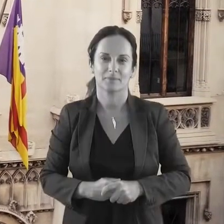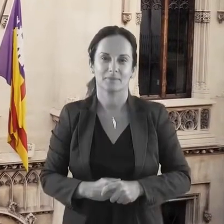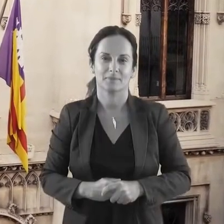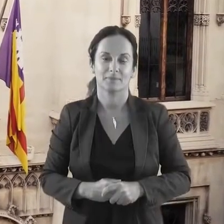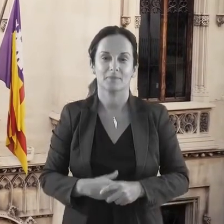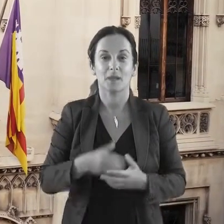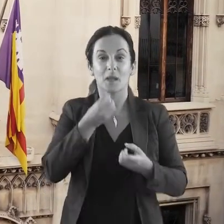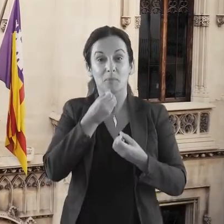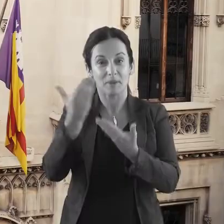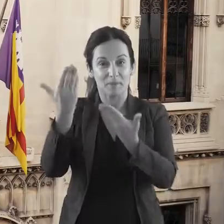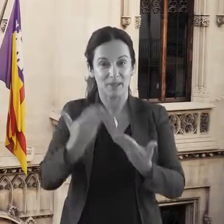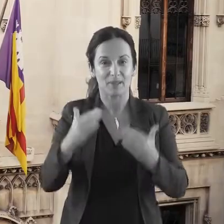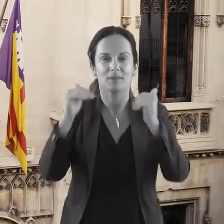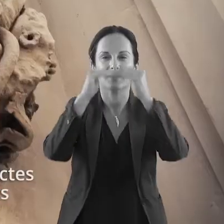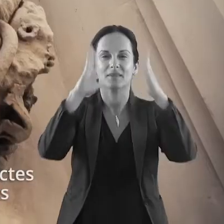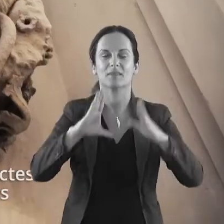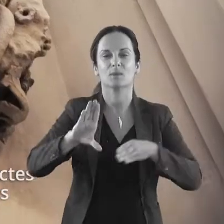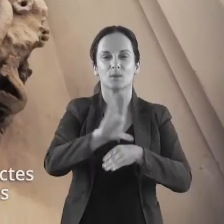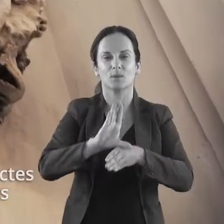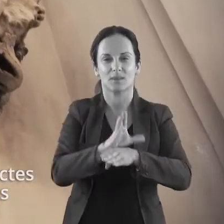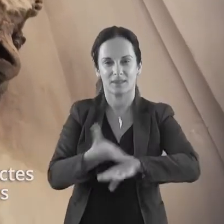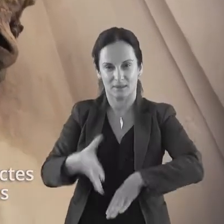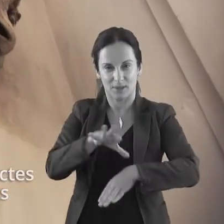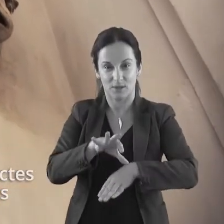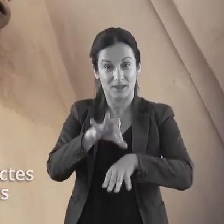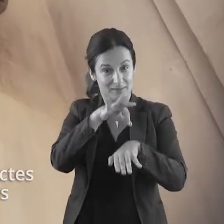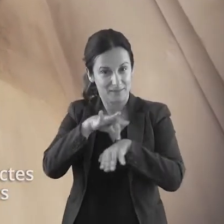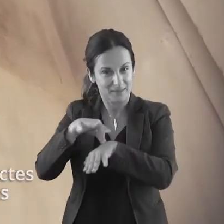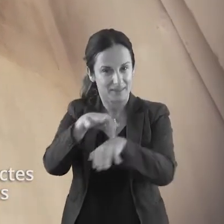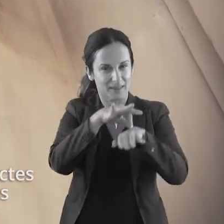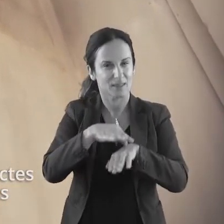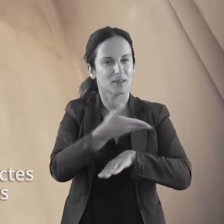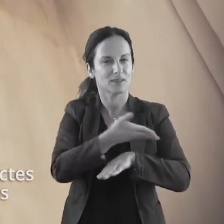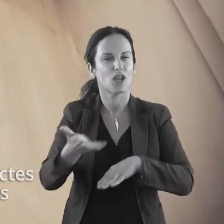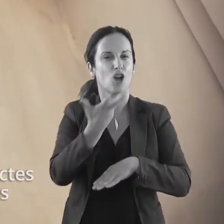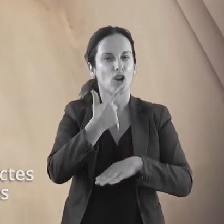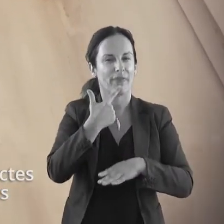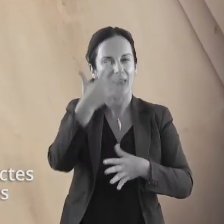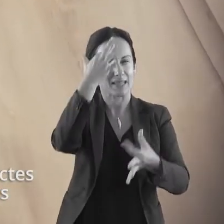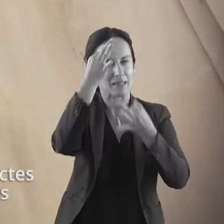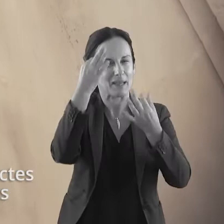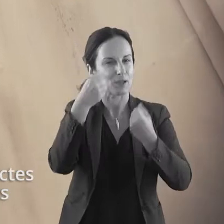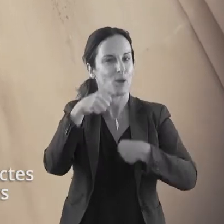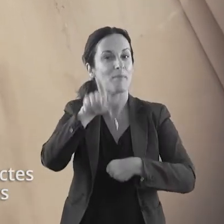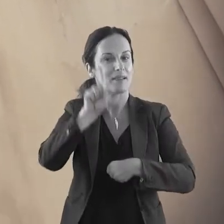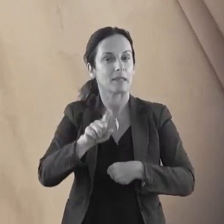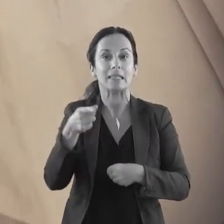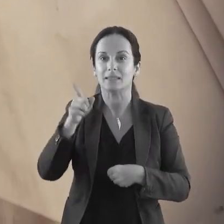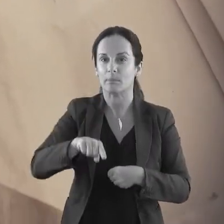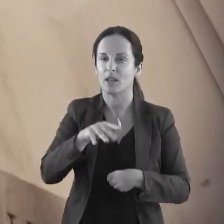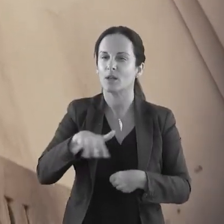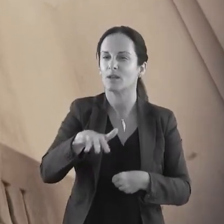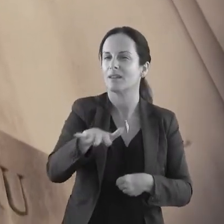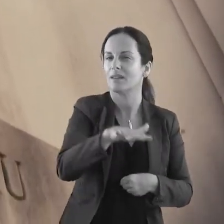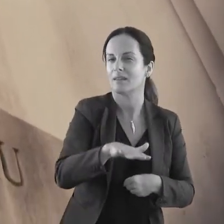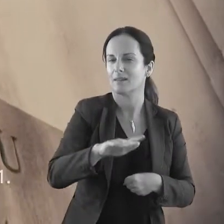Benvinguts a la seu del Consell de Mallorca. Durant aquest recorregut coneixereu els aspectes més importants i també els racons més secrets del